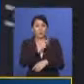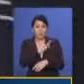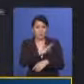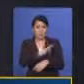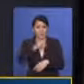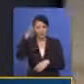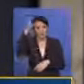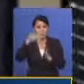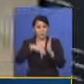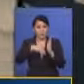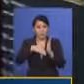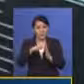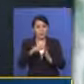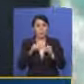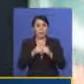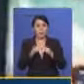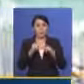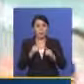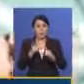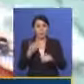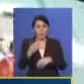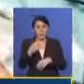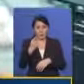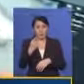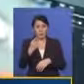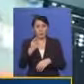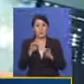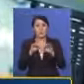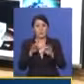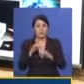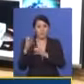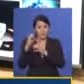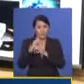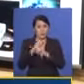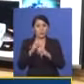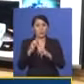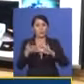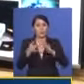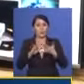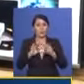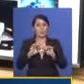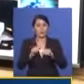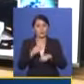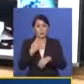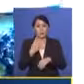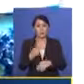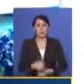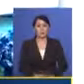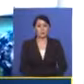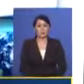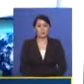уақытта жұмыс істеп білімдерін жетілдіре алады. Айталық, баяндамаларға жасалған бейне материалдарын онлайн